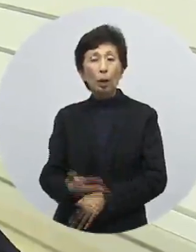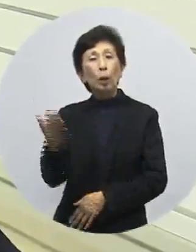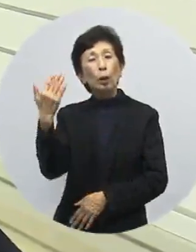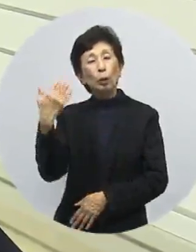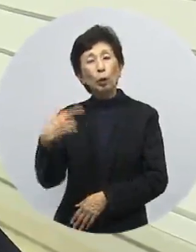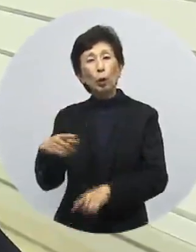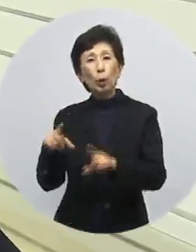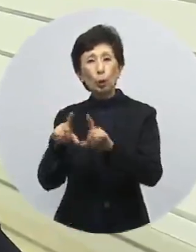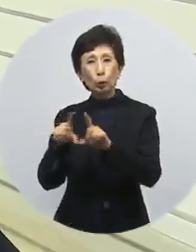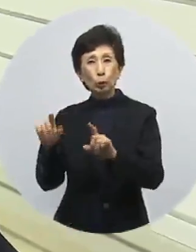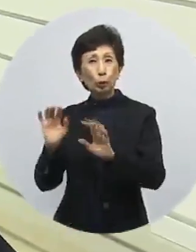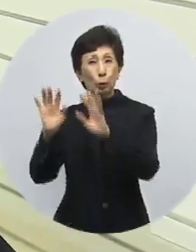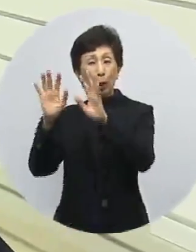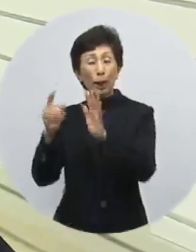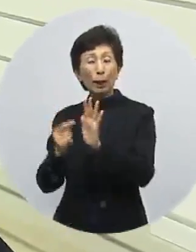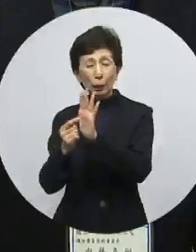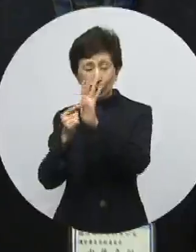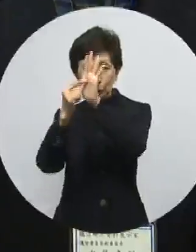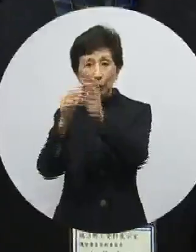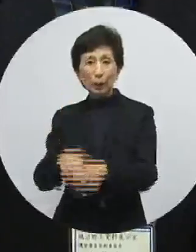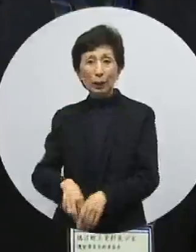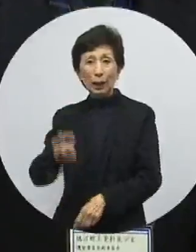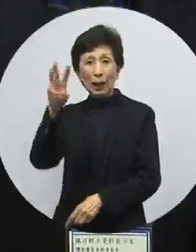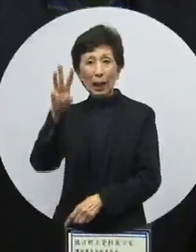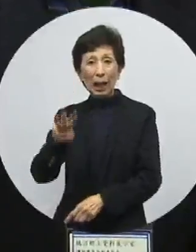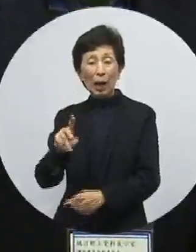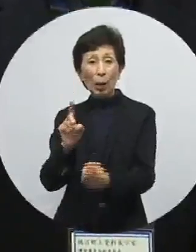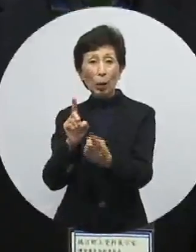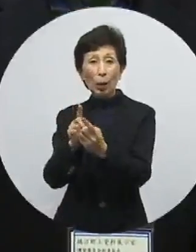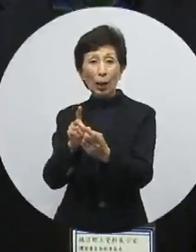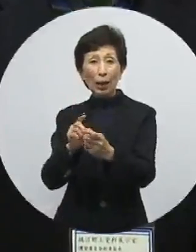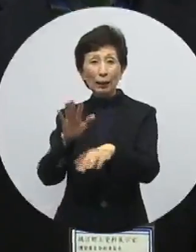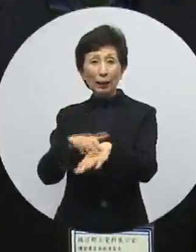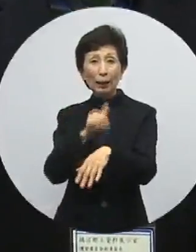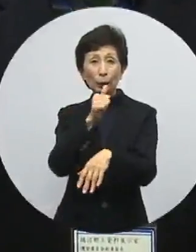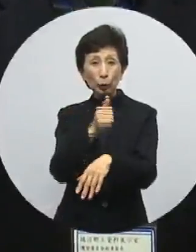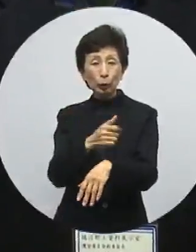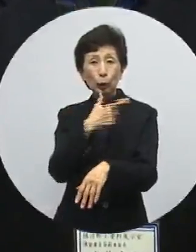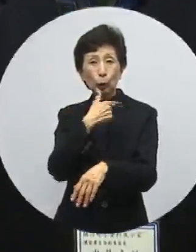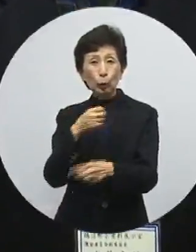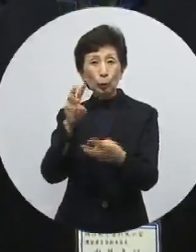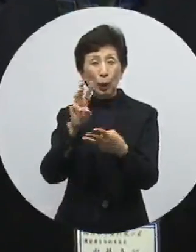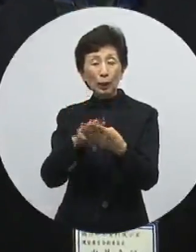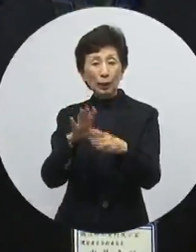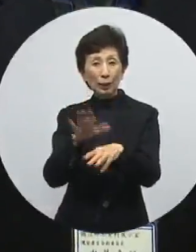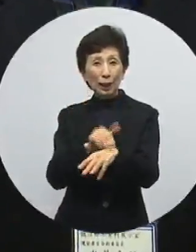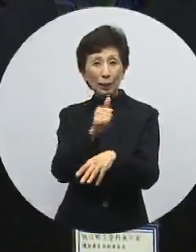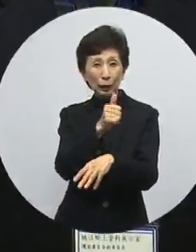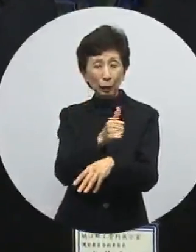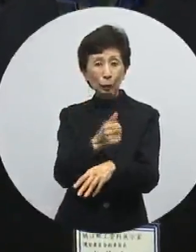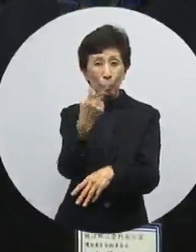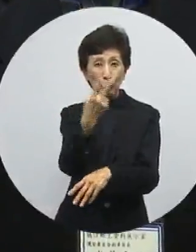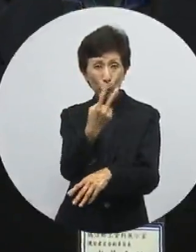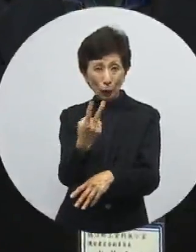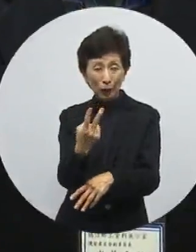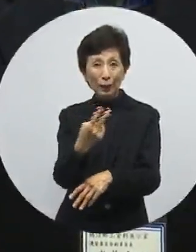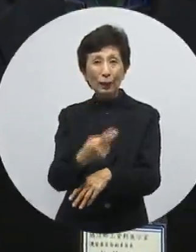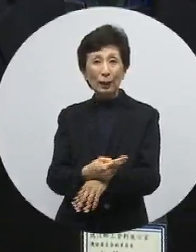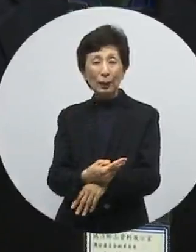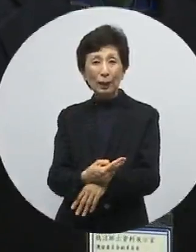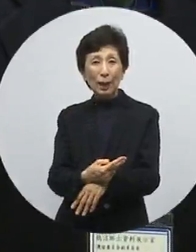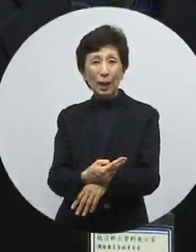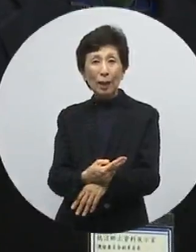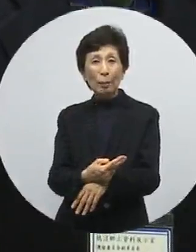バレーの方で有名だった海井さん、熊田さん等が、メインのですね、選